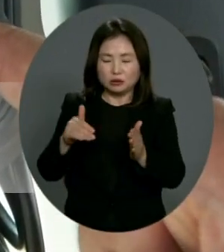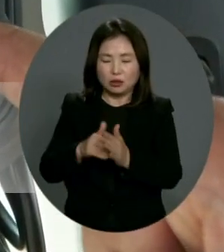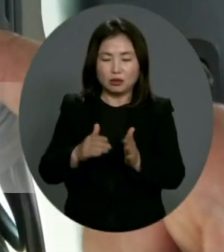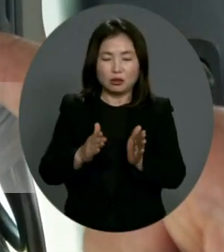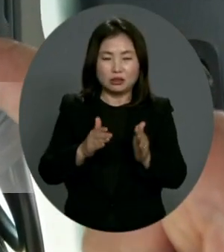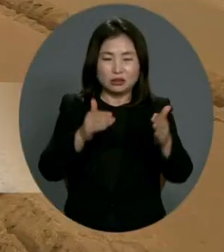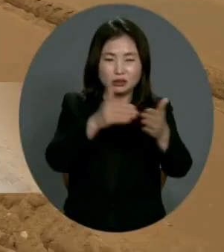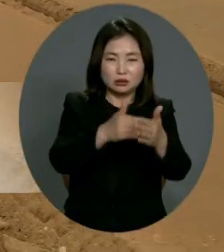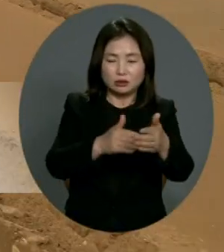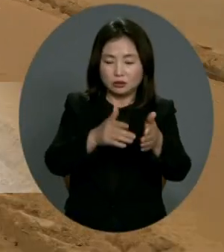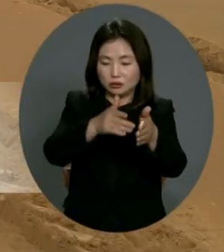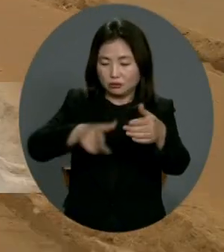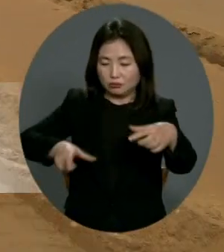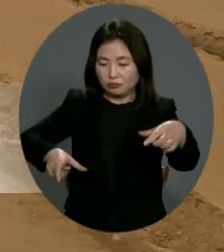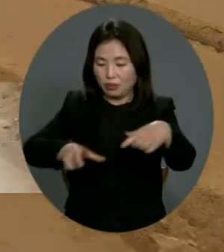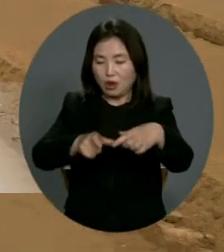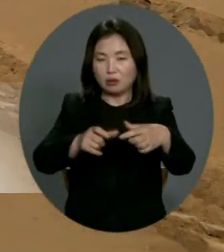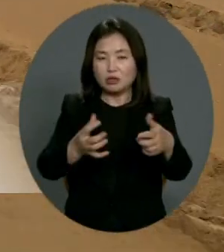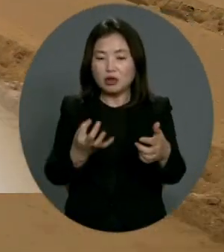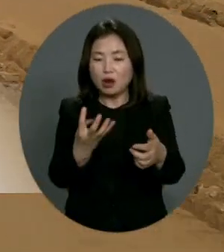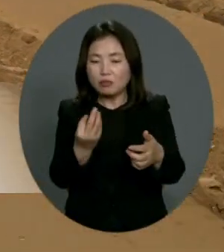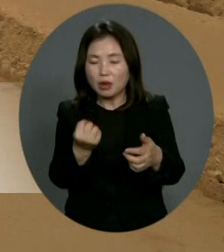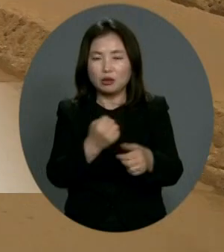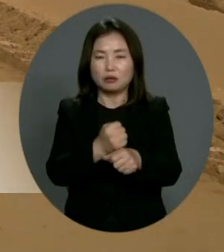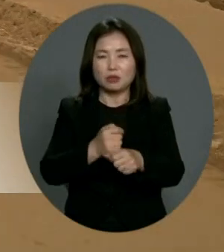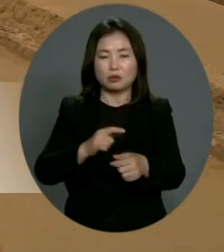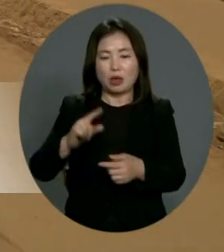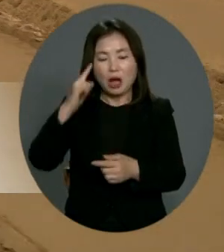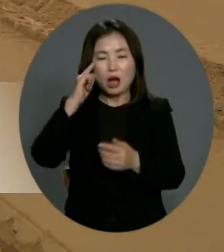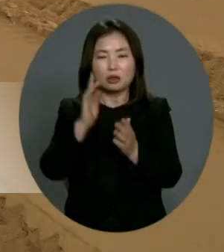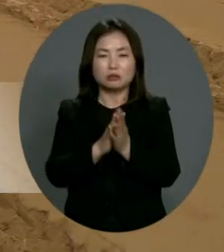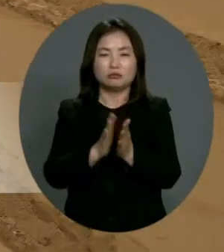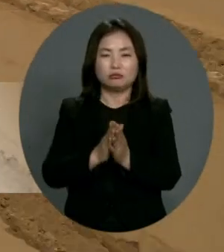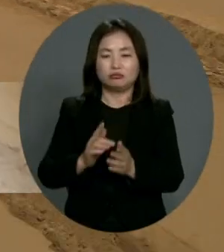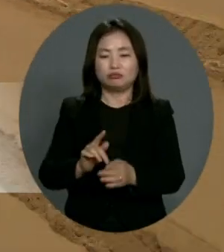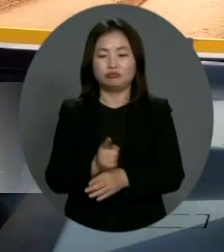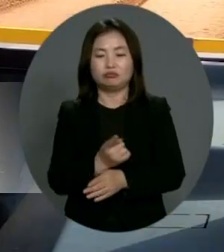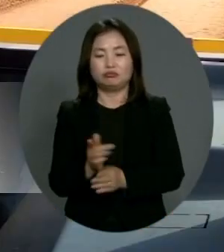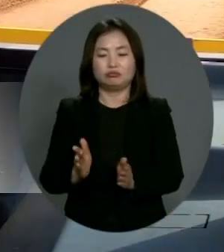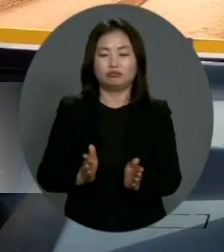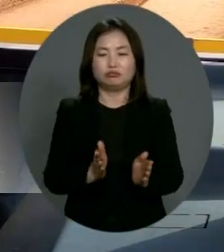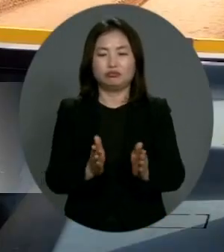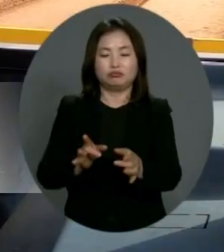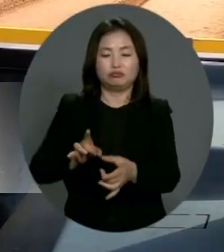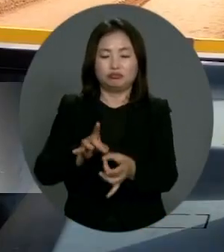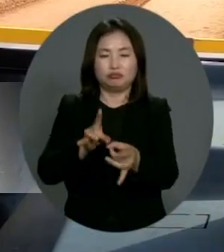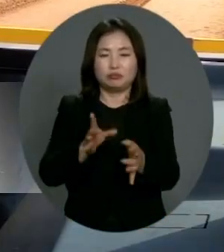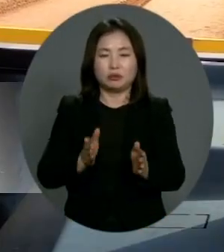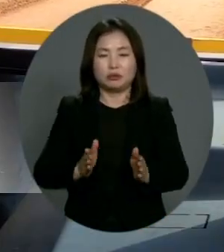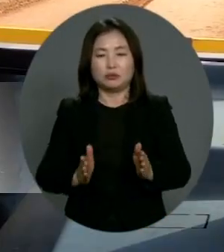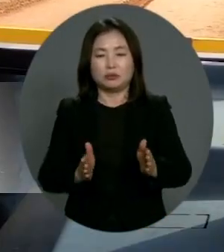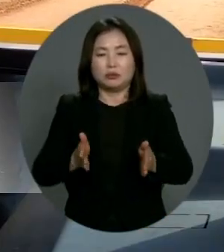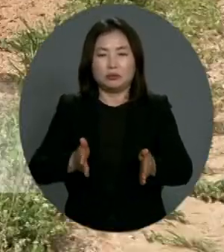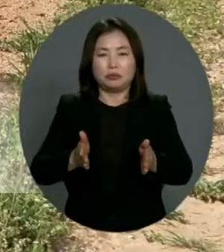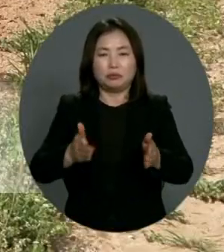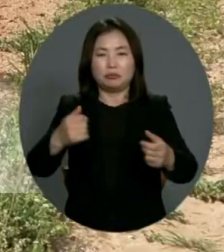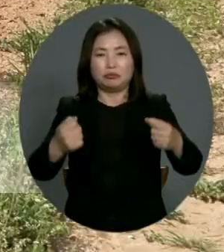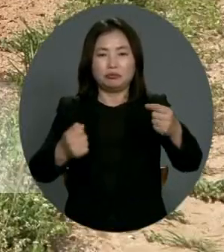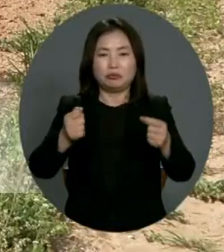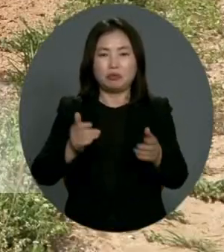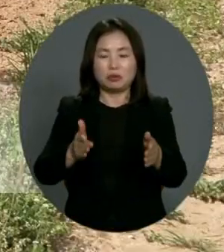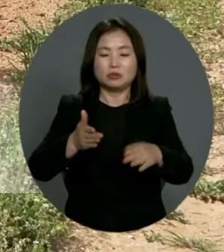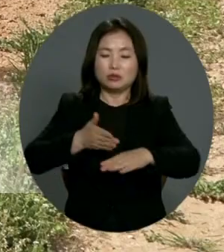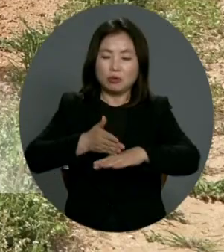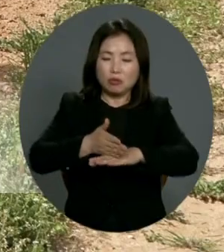폭을 입력하면 GPS가 위치 정보를 조향 장치에 실시간으로 전달해 정밀한 주행은 물론